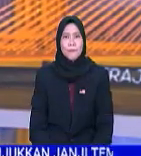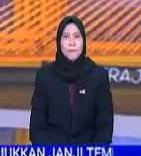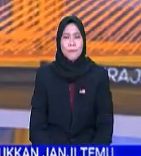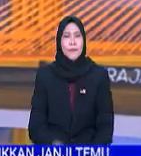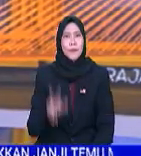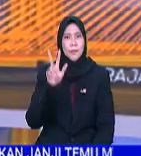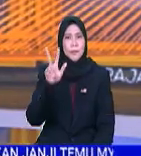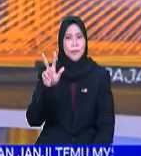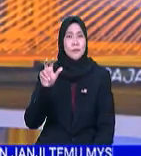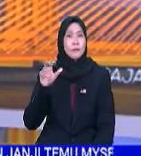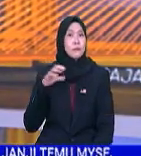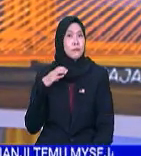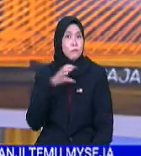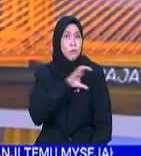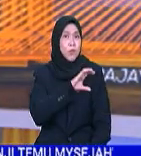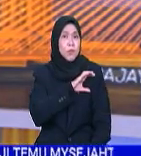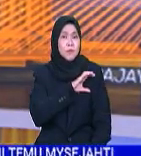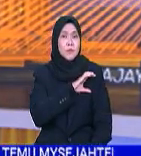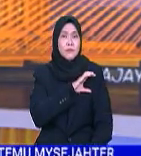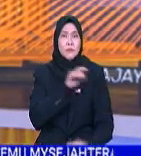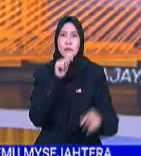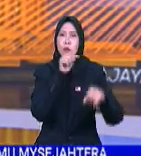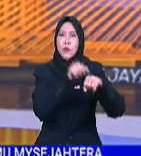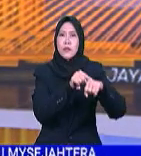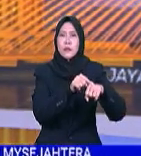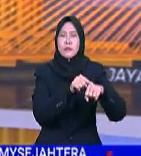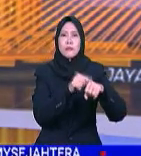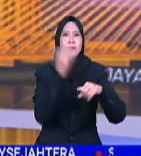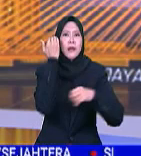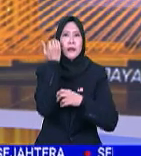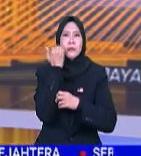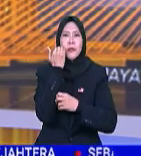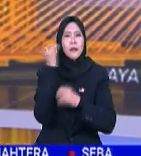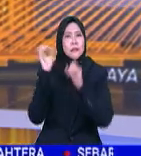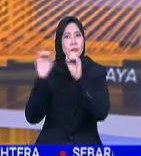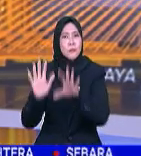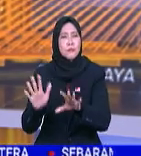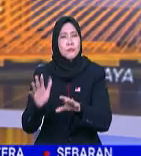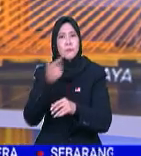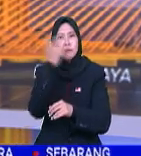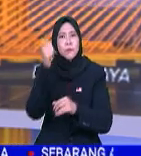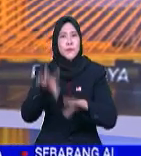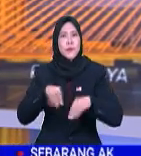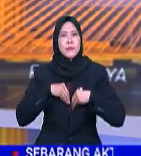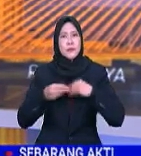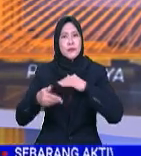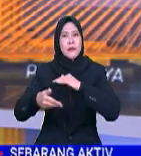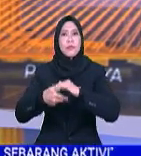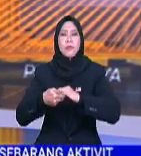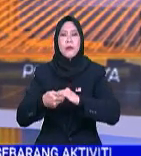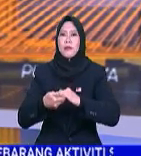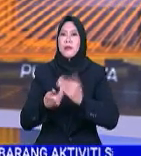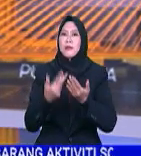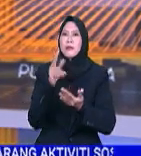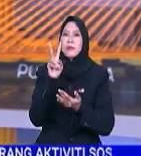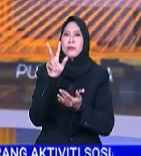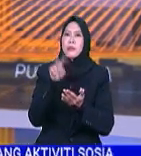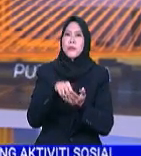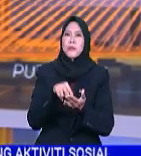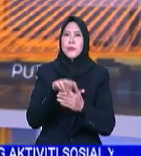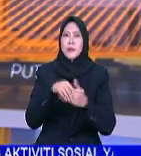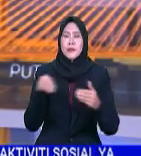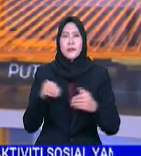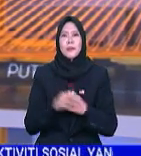MP3 anggota polis didakwa di Mahkamah Syekh Alam atas tuduhan menerima rasuah 2000 Rince